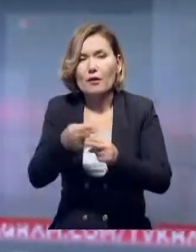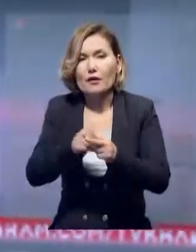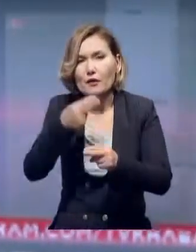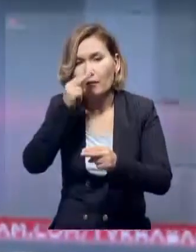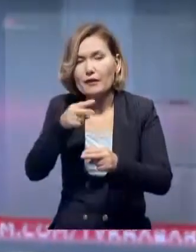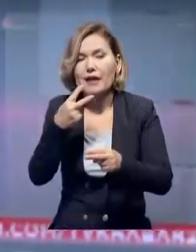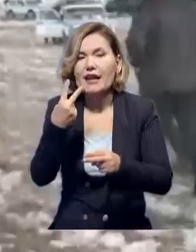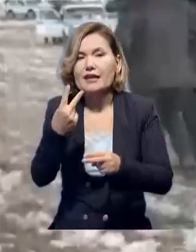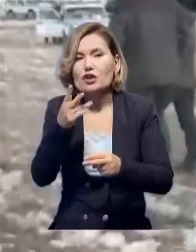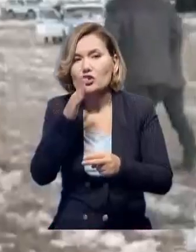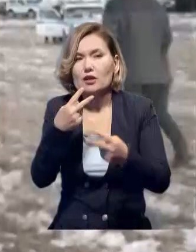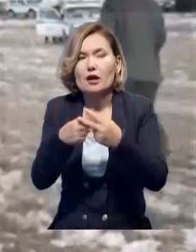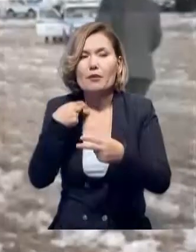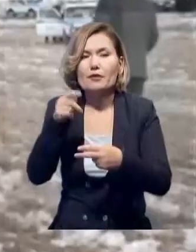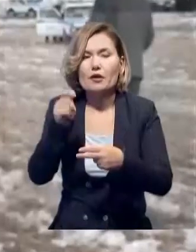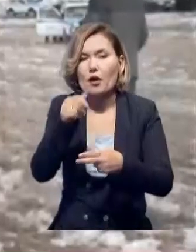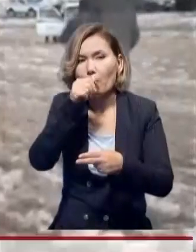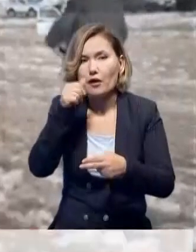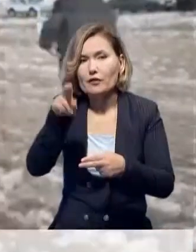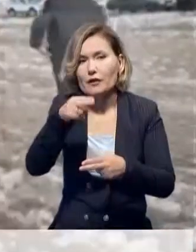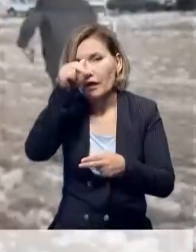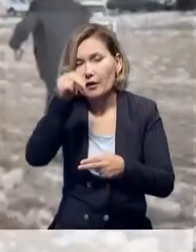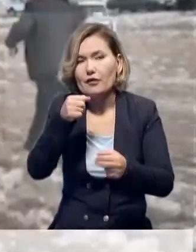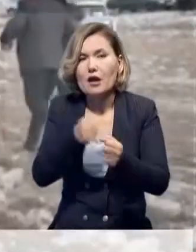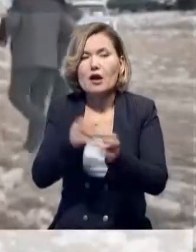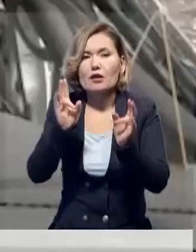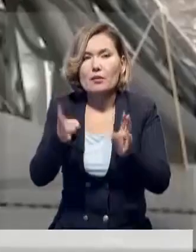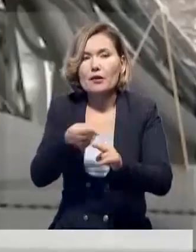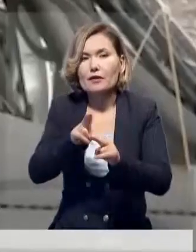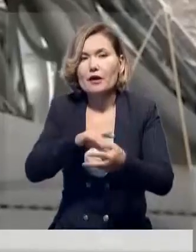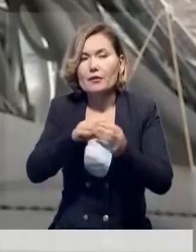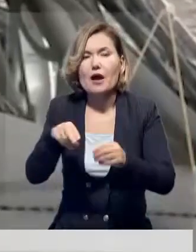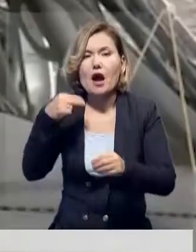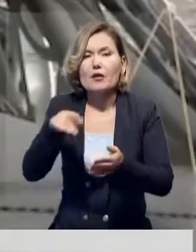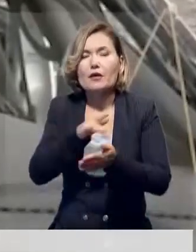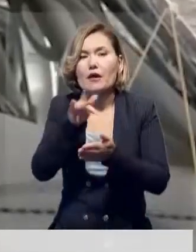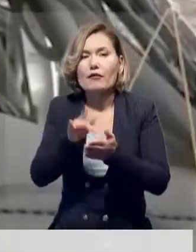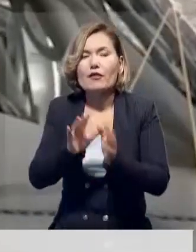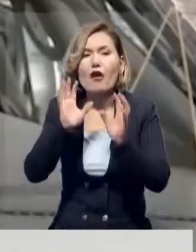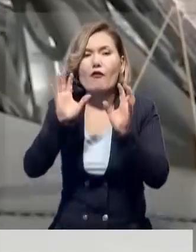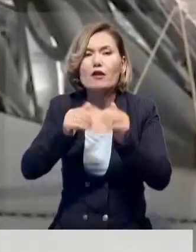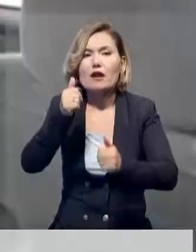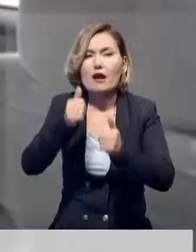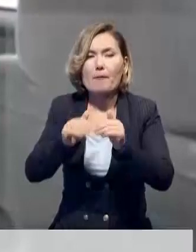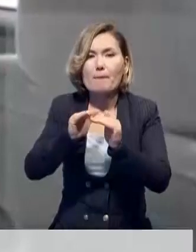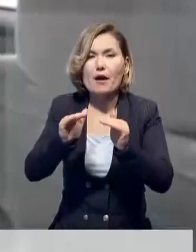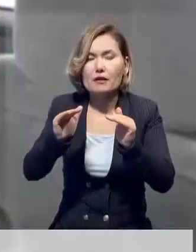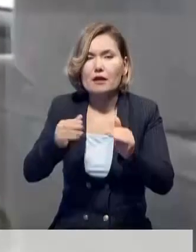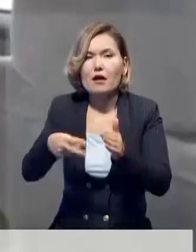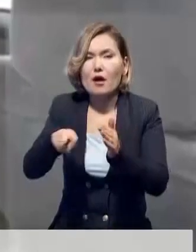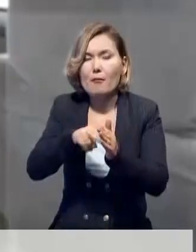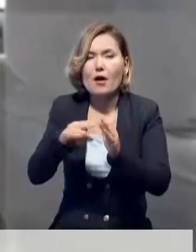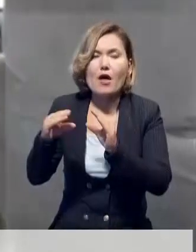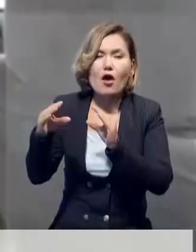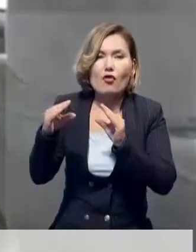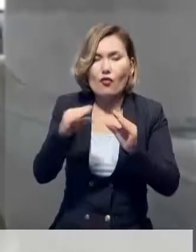бас бостандығынан айырылды. Оқиға былтыр 90 айында болды. Темір ауданынан Ақтөбедегі волейбол жарысына балаларды апара жатқан көлік